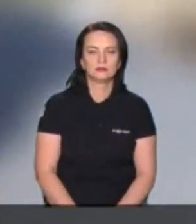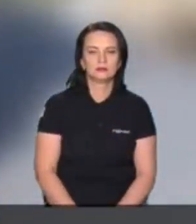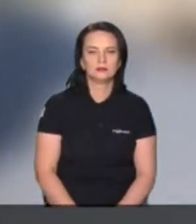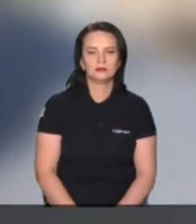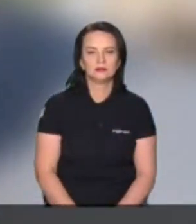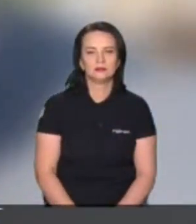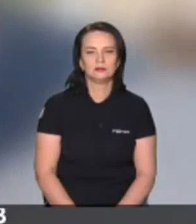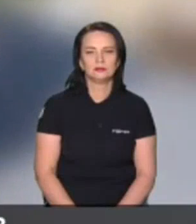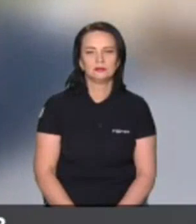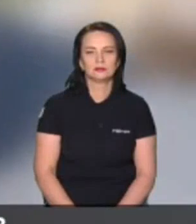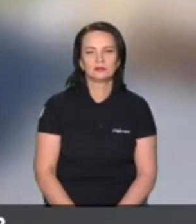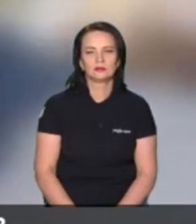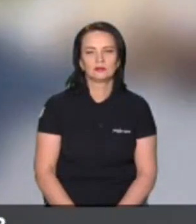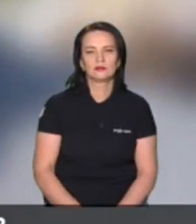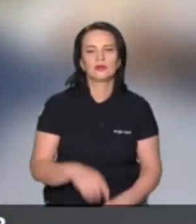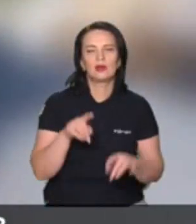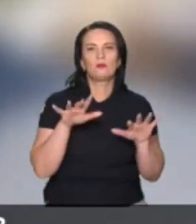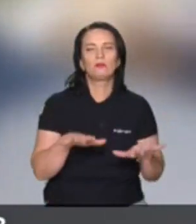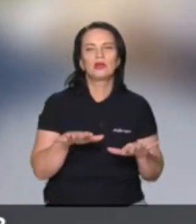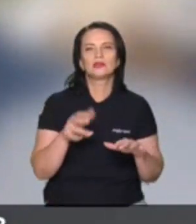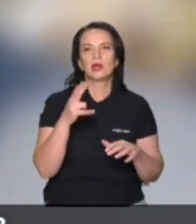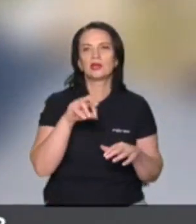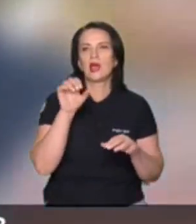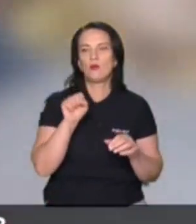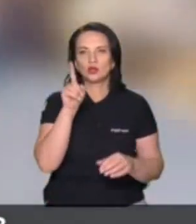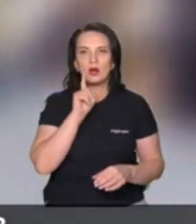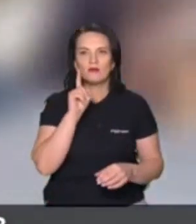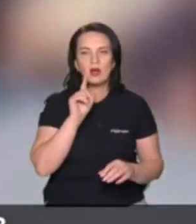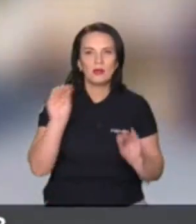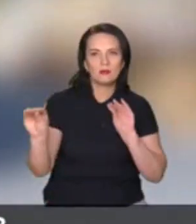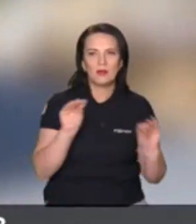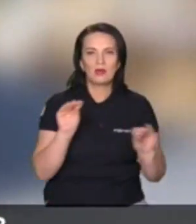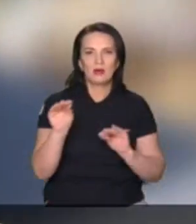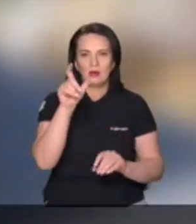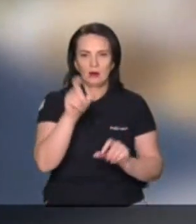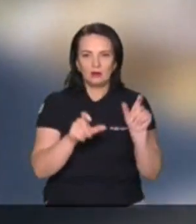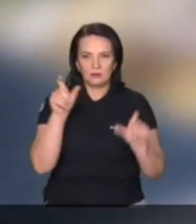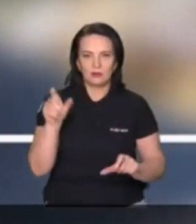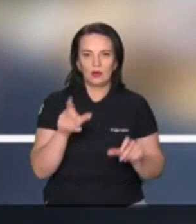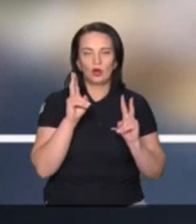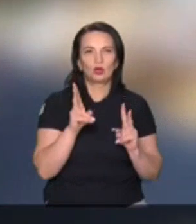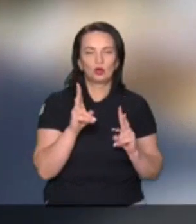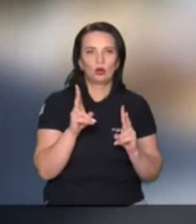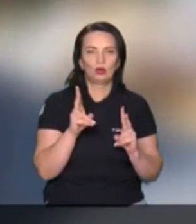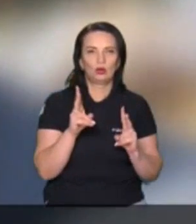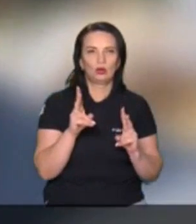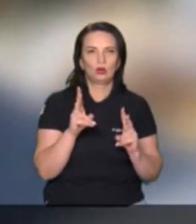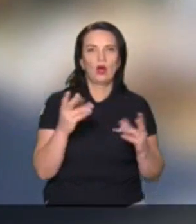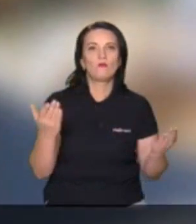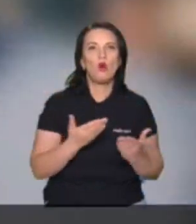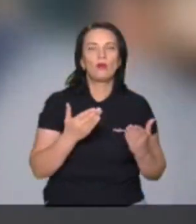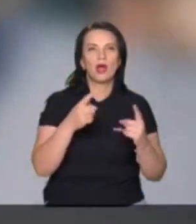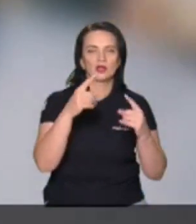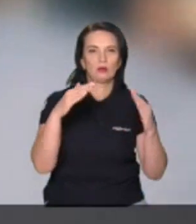Місці, де можна розмістити тимчасово тих людей, які помешкання